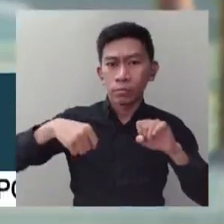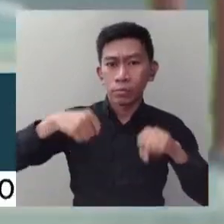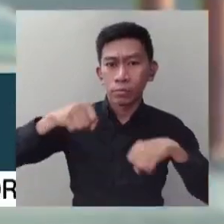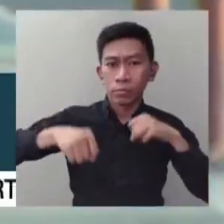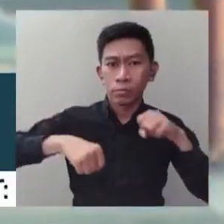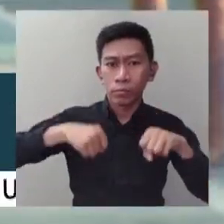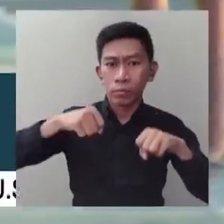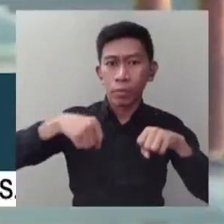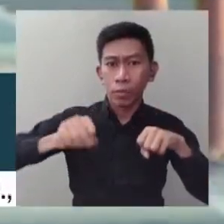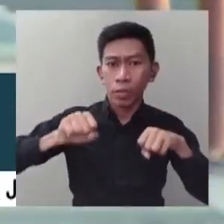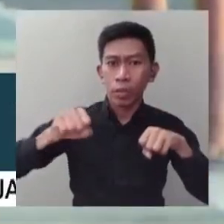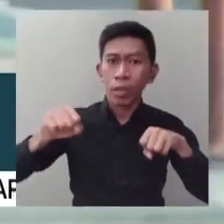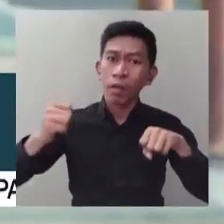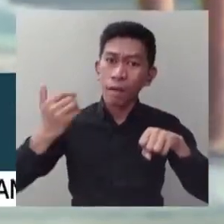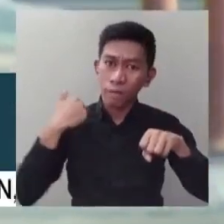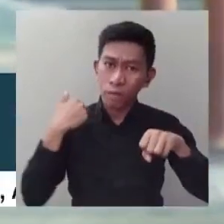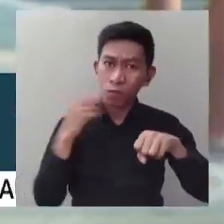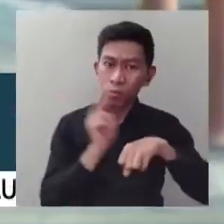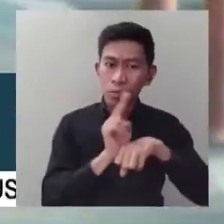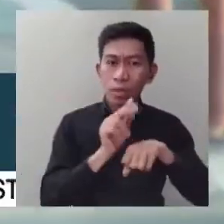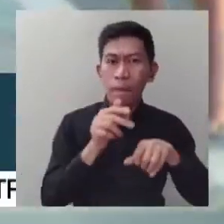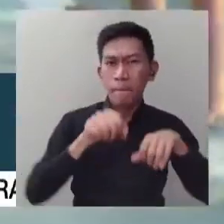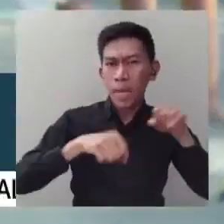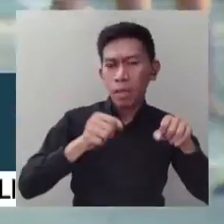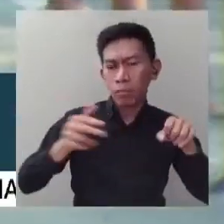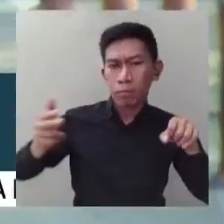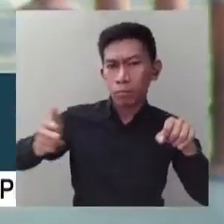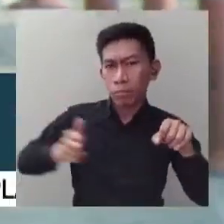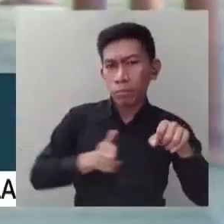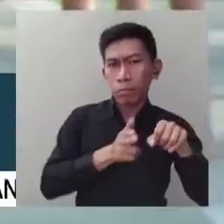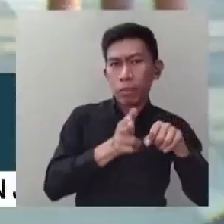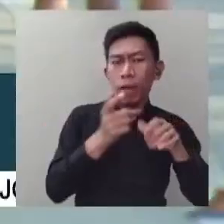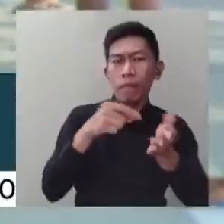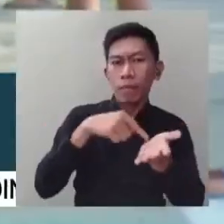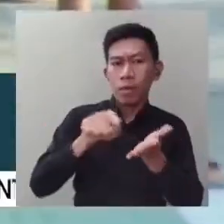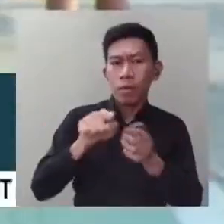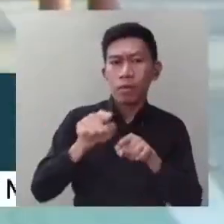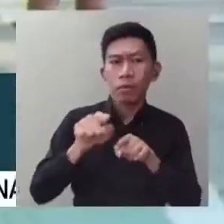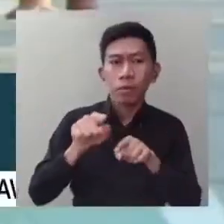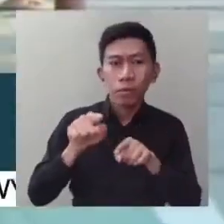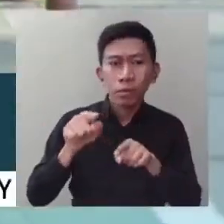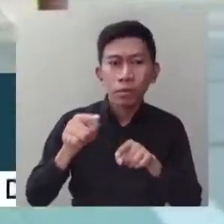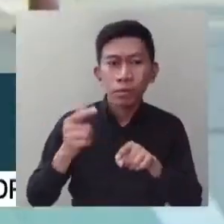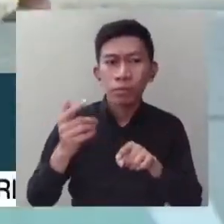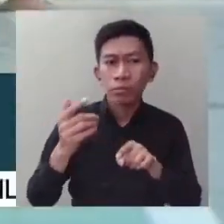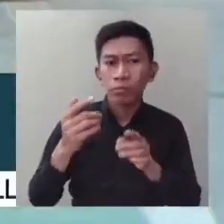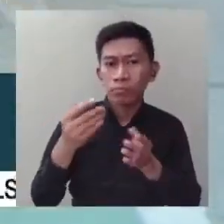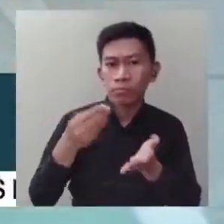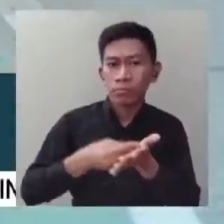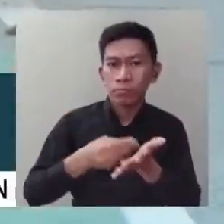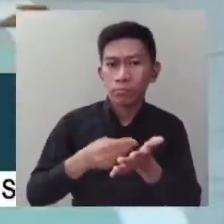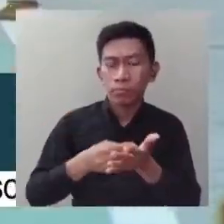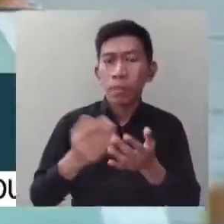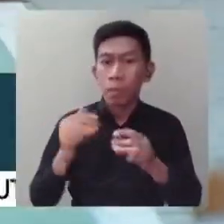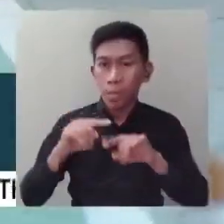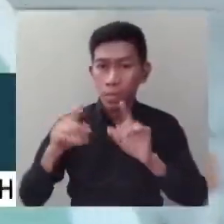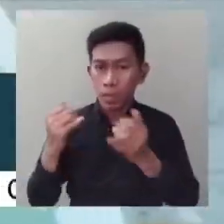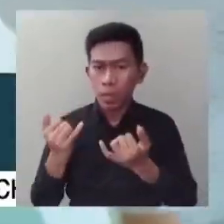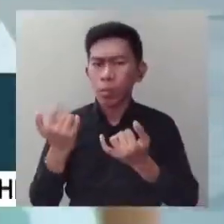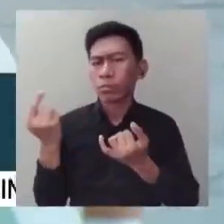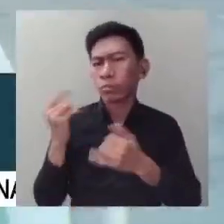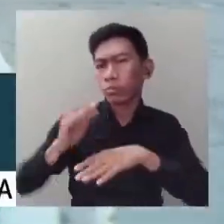pesos. The Metro Manila Development Authority, however, says they will let violators off with just a warning today. The motorcycle